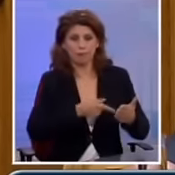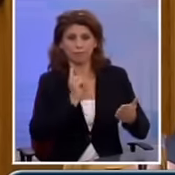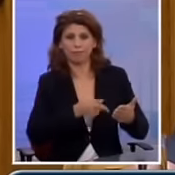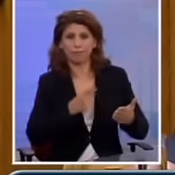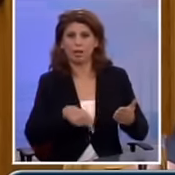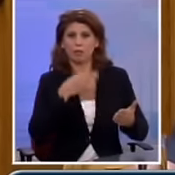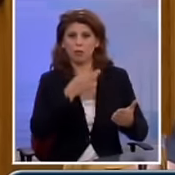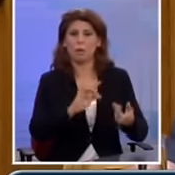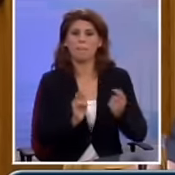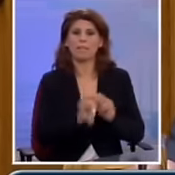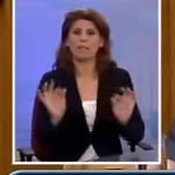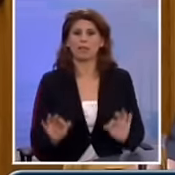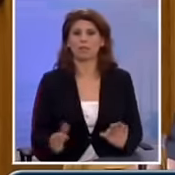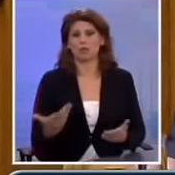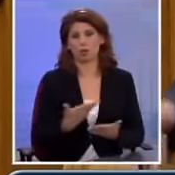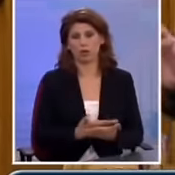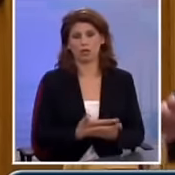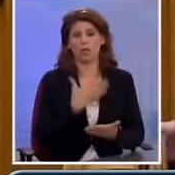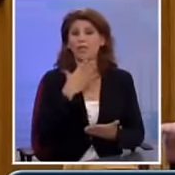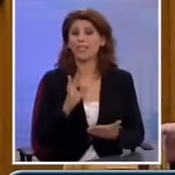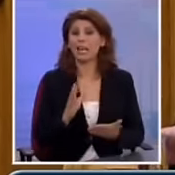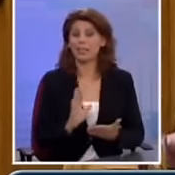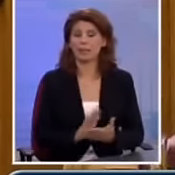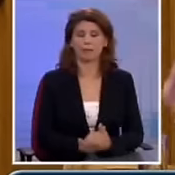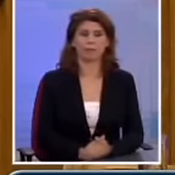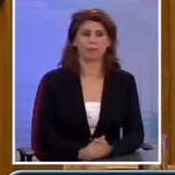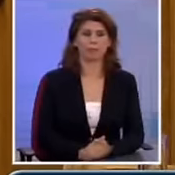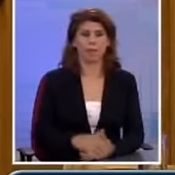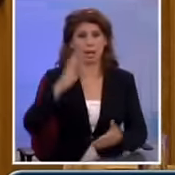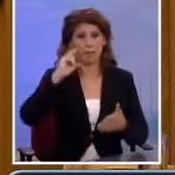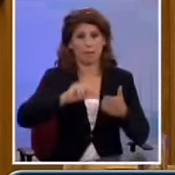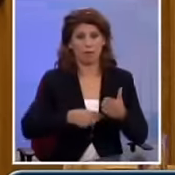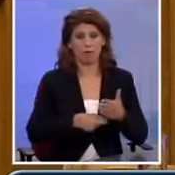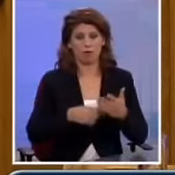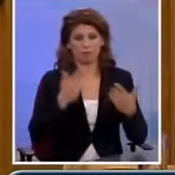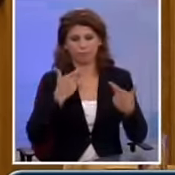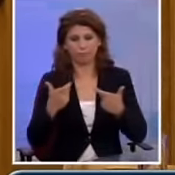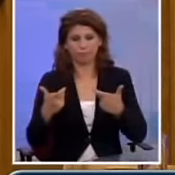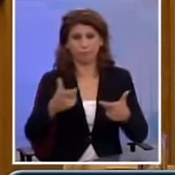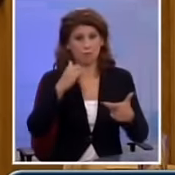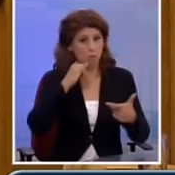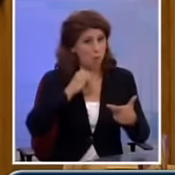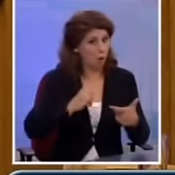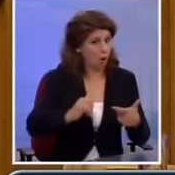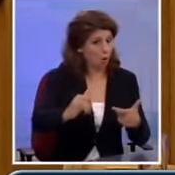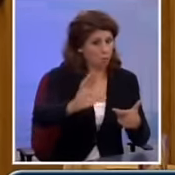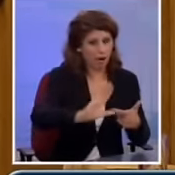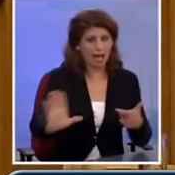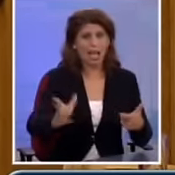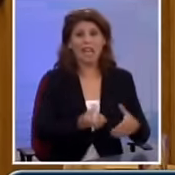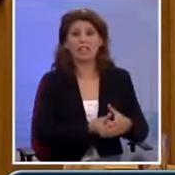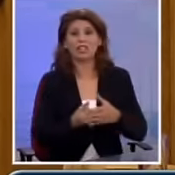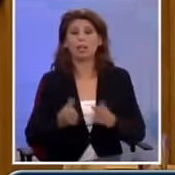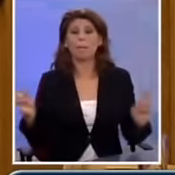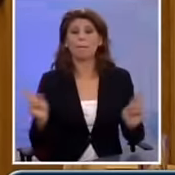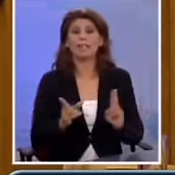λεγόμενων μεταρρυθμιστικών των προτάσεων. Δηλαδή, μνημόνιο και επιτήρηση στο διηνεκές, λιτότητα και